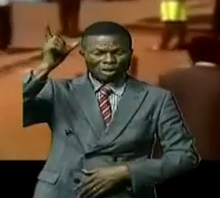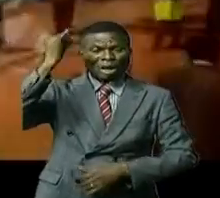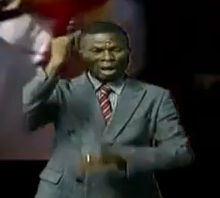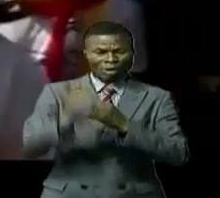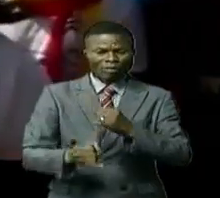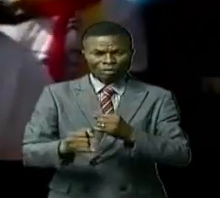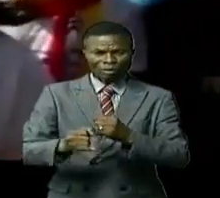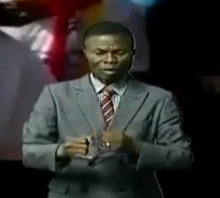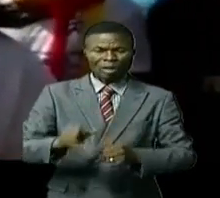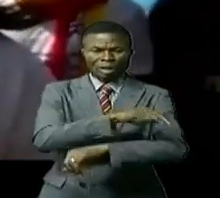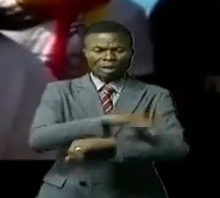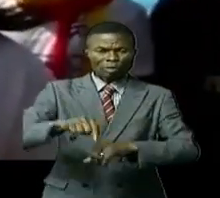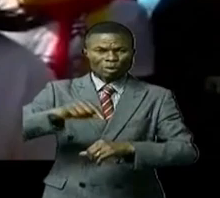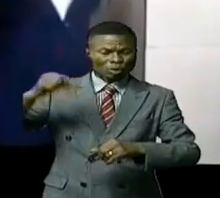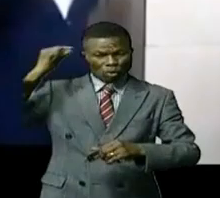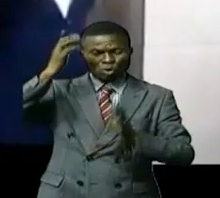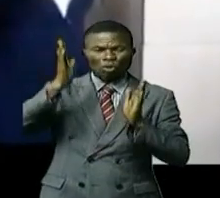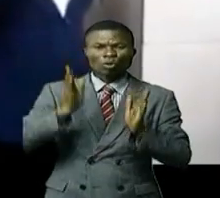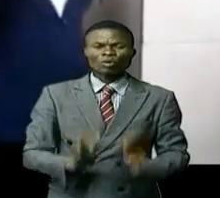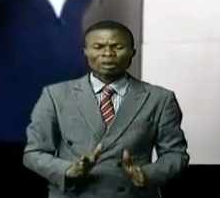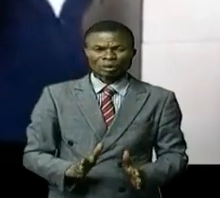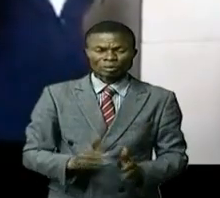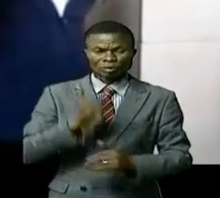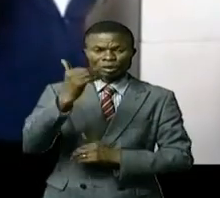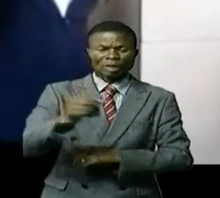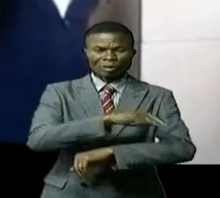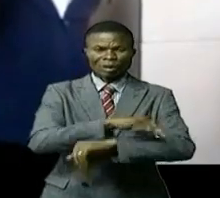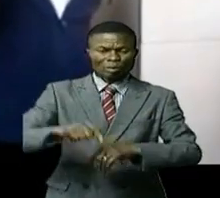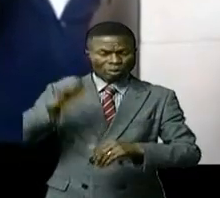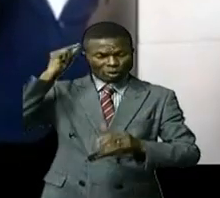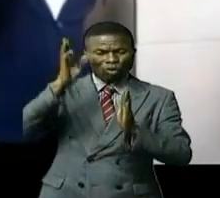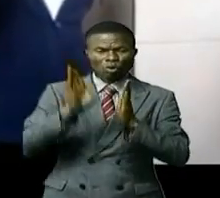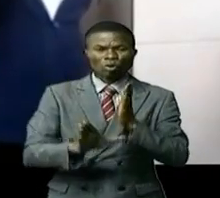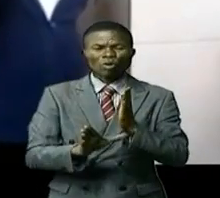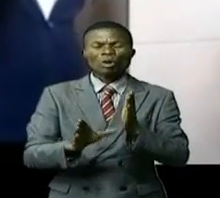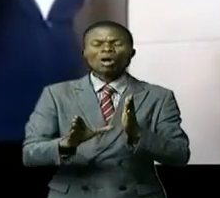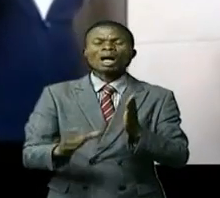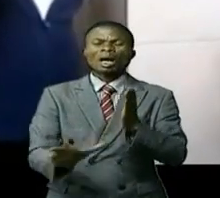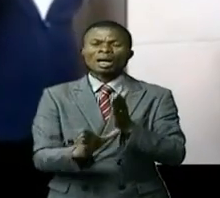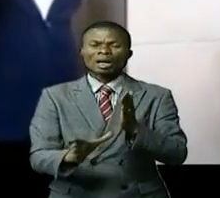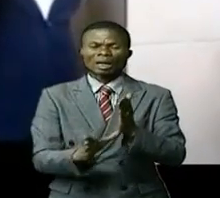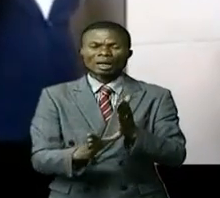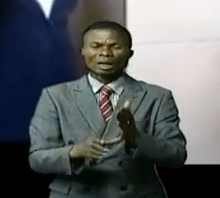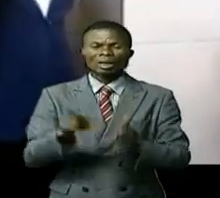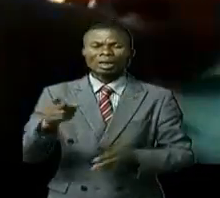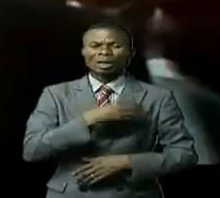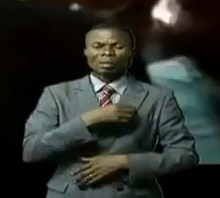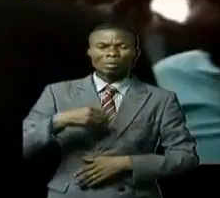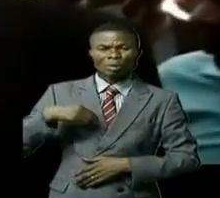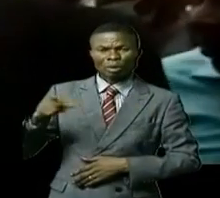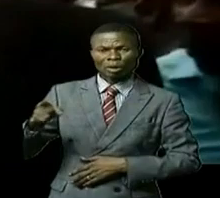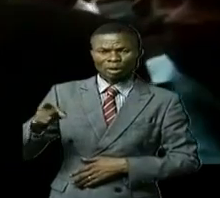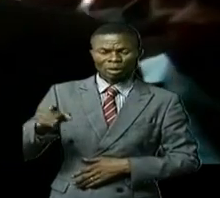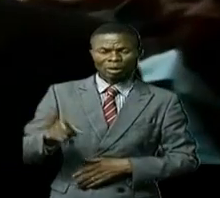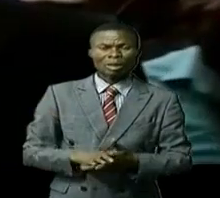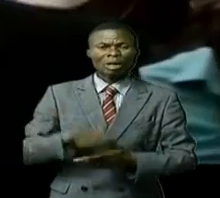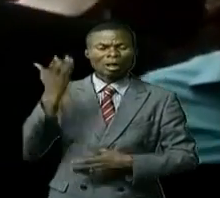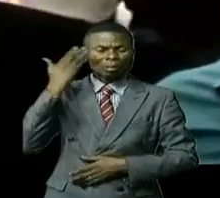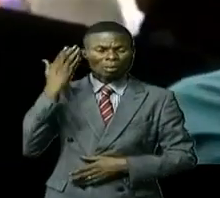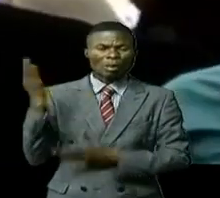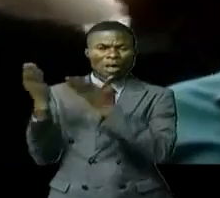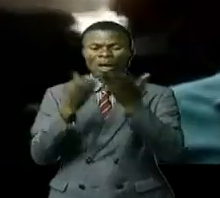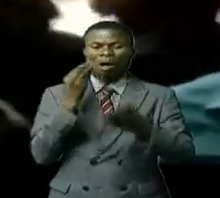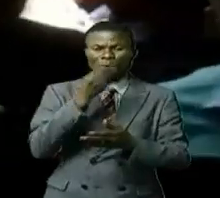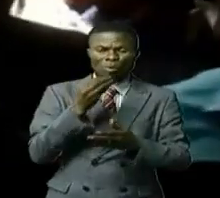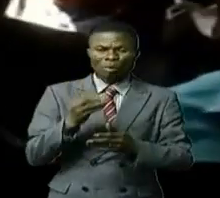au gouvernorat de province. Devant la gouverneure de province intérimaire du Kasaï-Oriental, Janet Onga Moussamba, Paul Chilumbu, porte-parole de